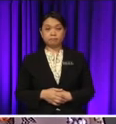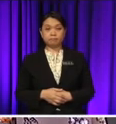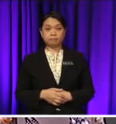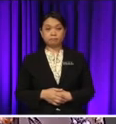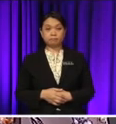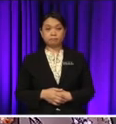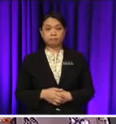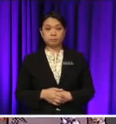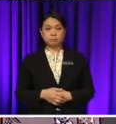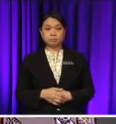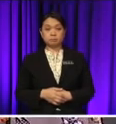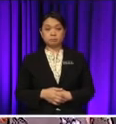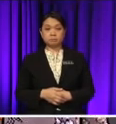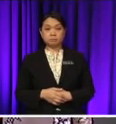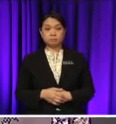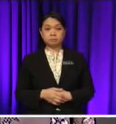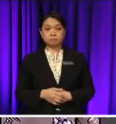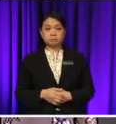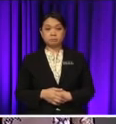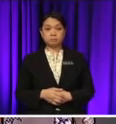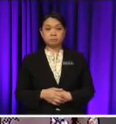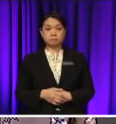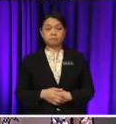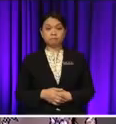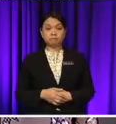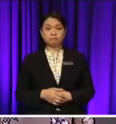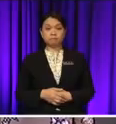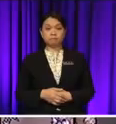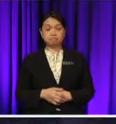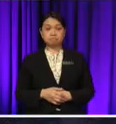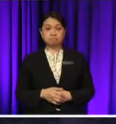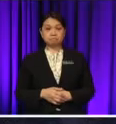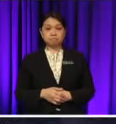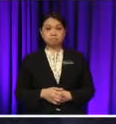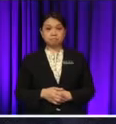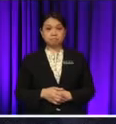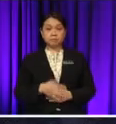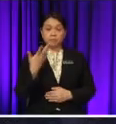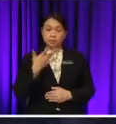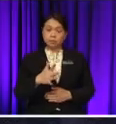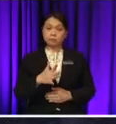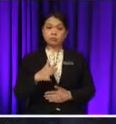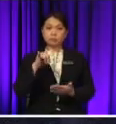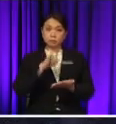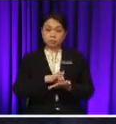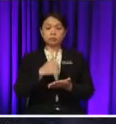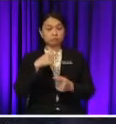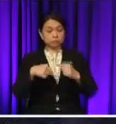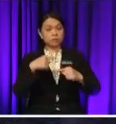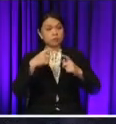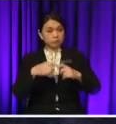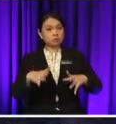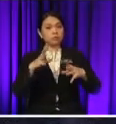rugi mesti bermula dengan untung bersih baik kemudian kita dapat kita dapat